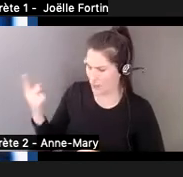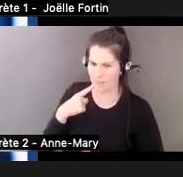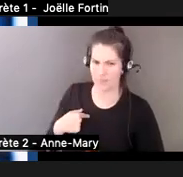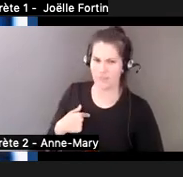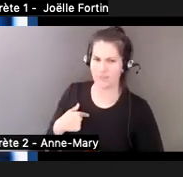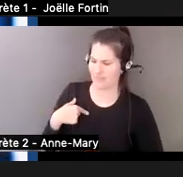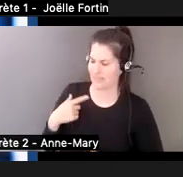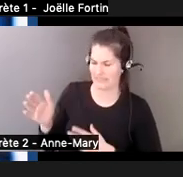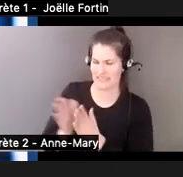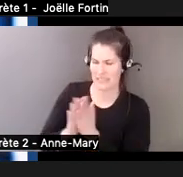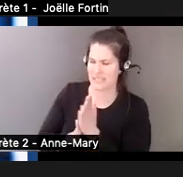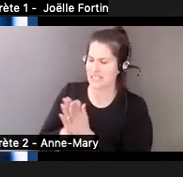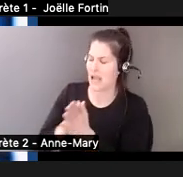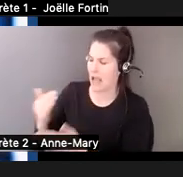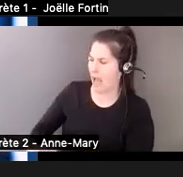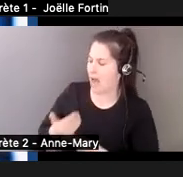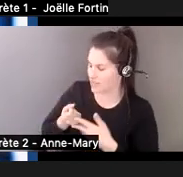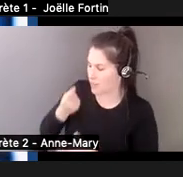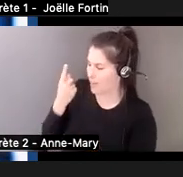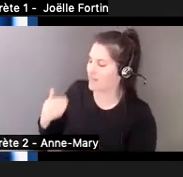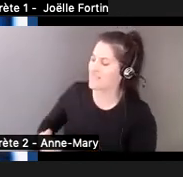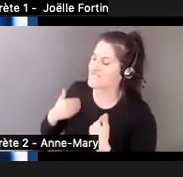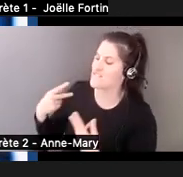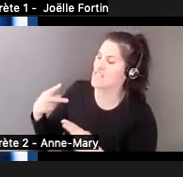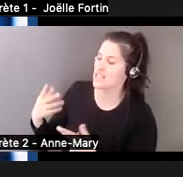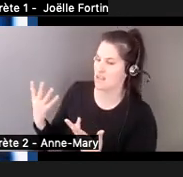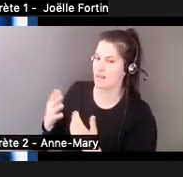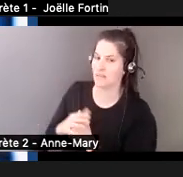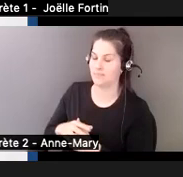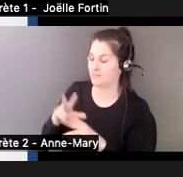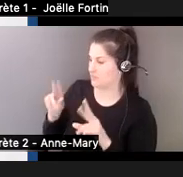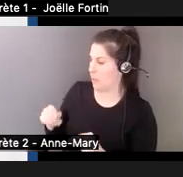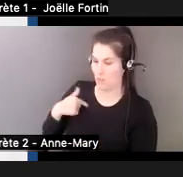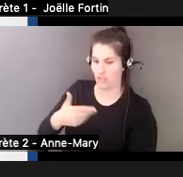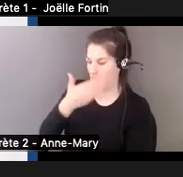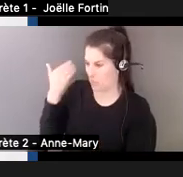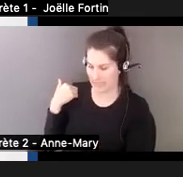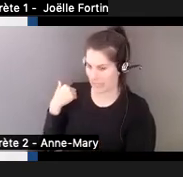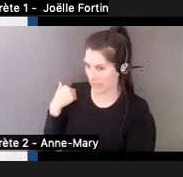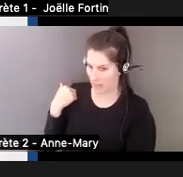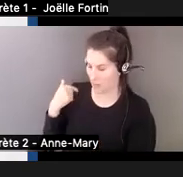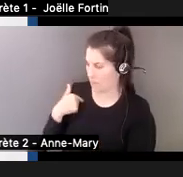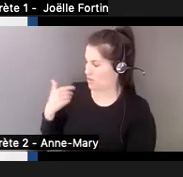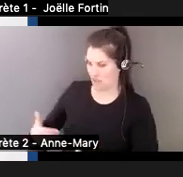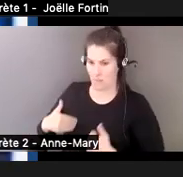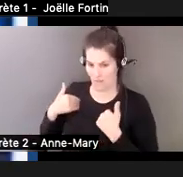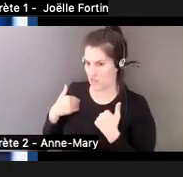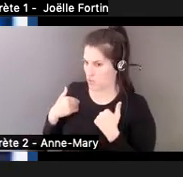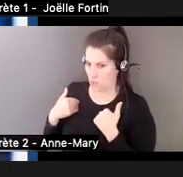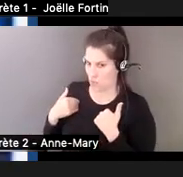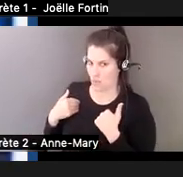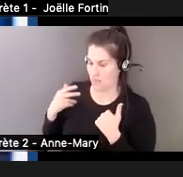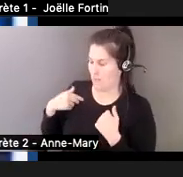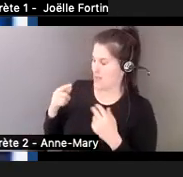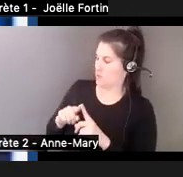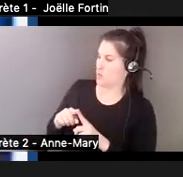aide à comprendre ce que vous vivez. Non, pour moi, je n'ai pas oublié. Moi, je ne l'ai pas vécu. Alors que pour nous, on vous regarde